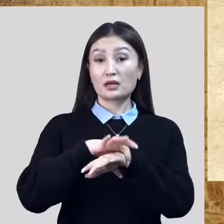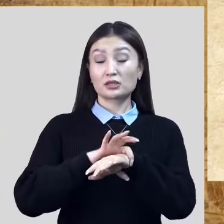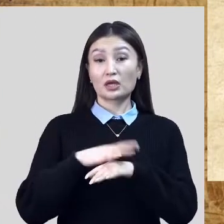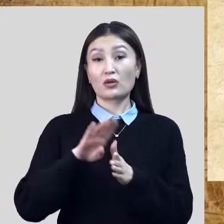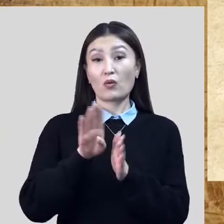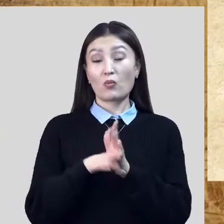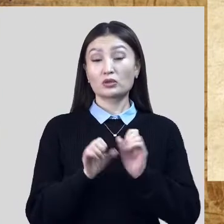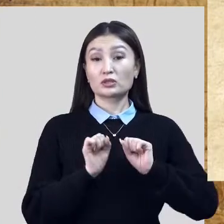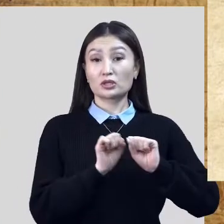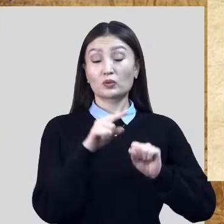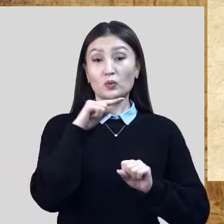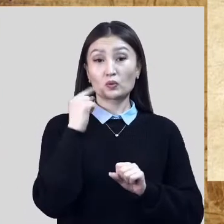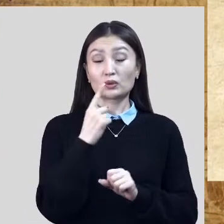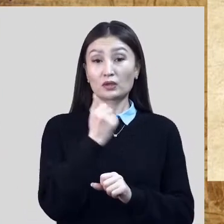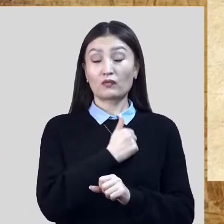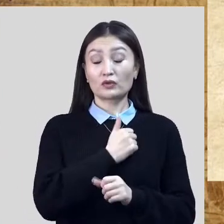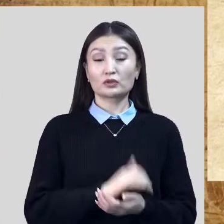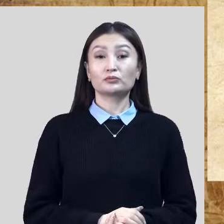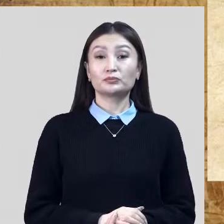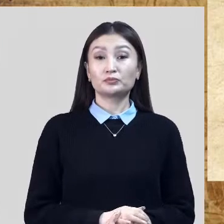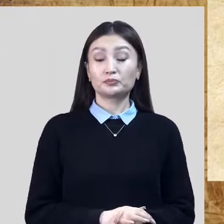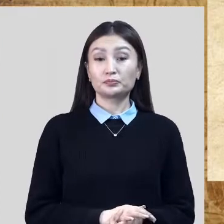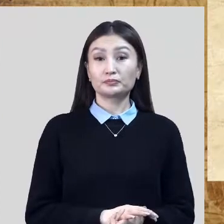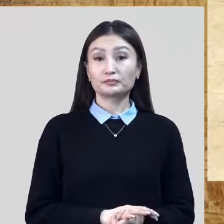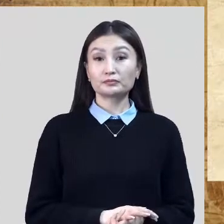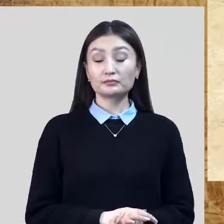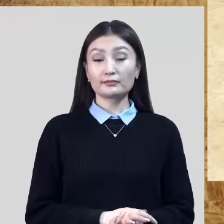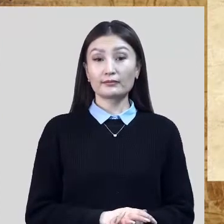под защиту русских войск.